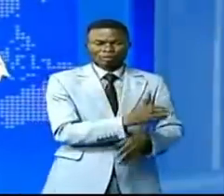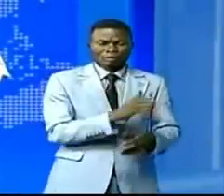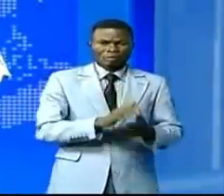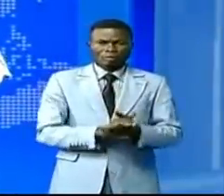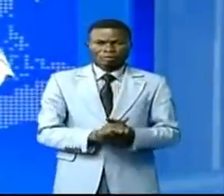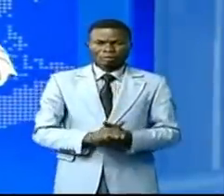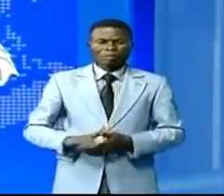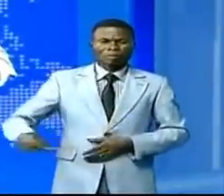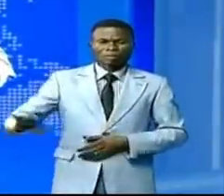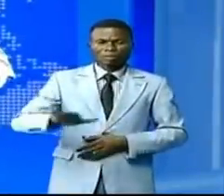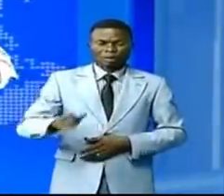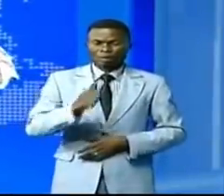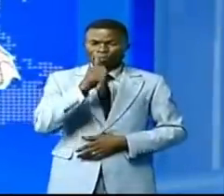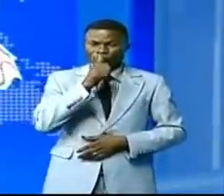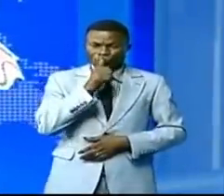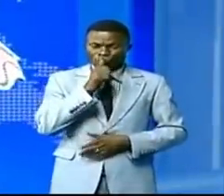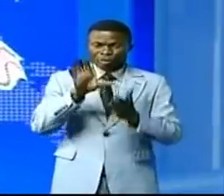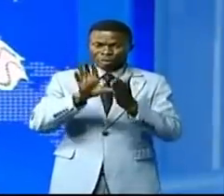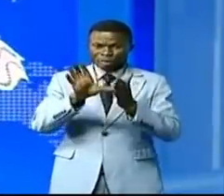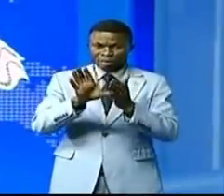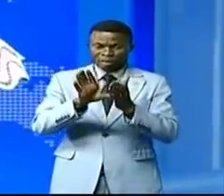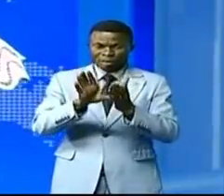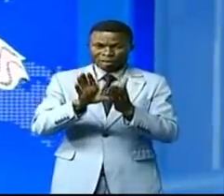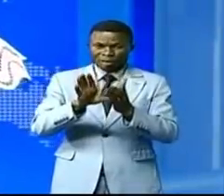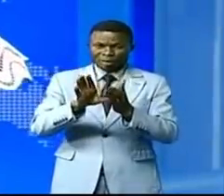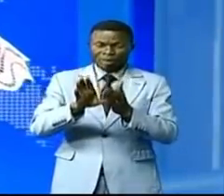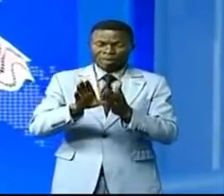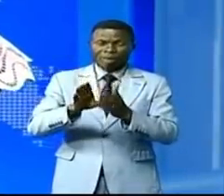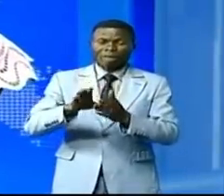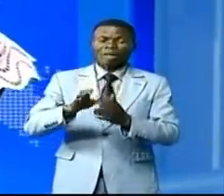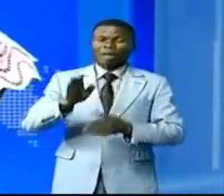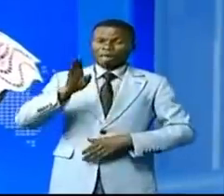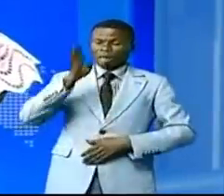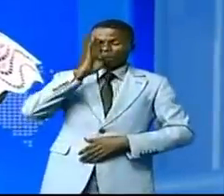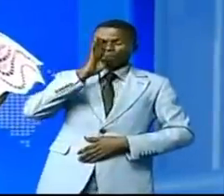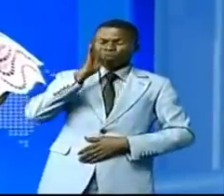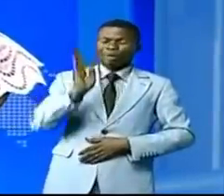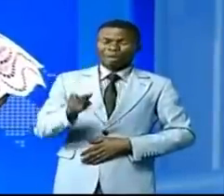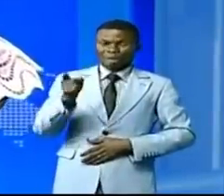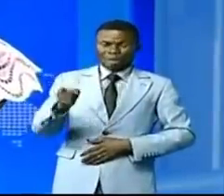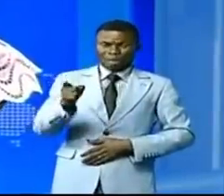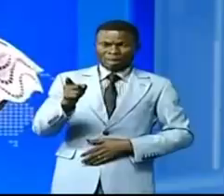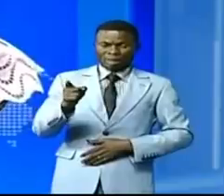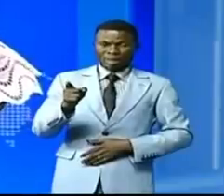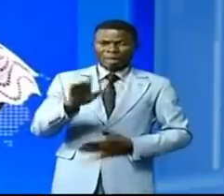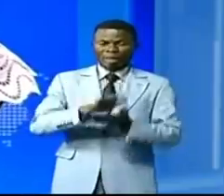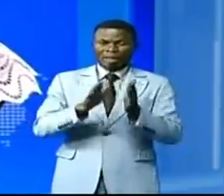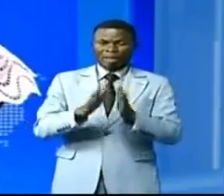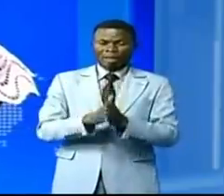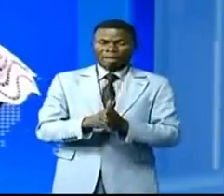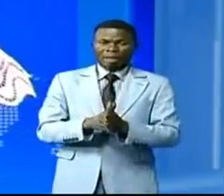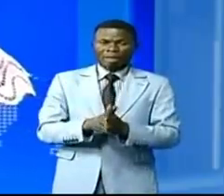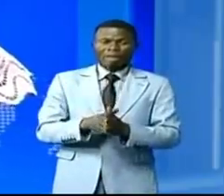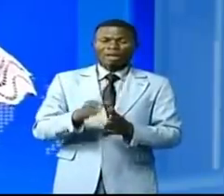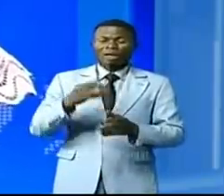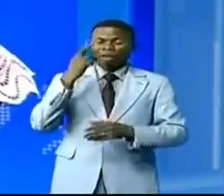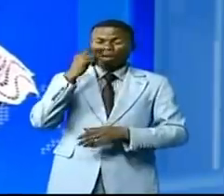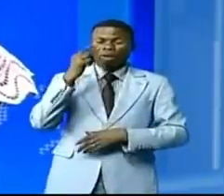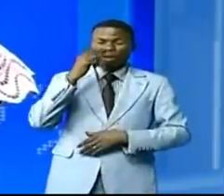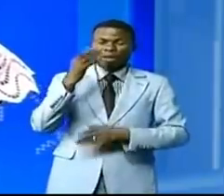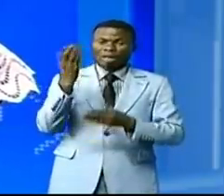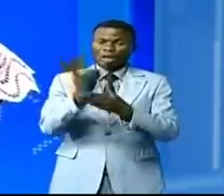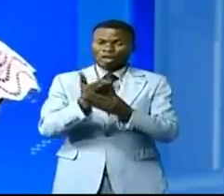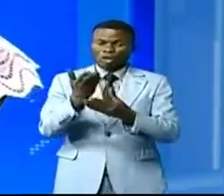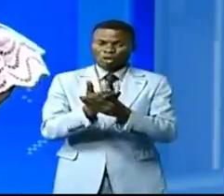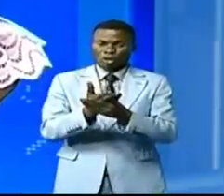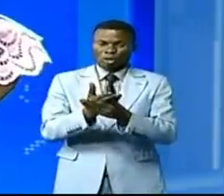L'Empire du silence, film documentaire du célèbre cinéaste belge Thierry Michel, serait-il un simple plagiat du documentaire